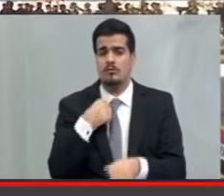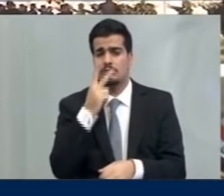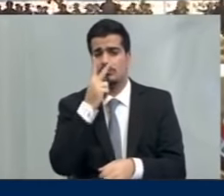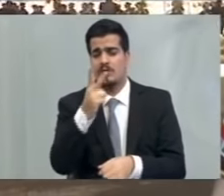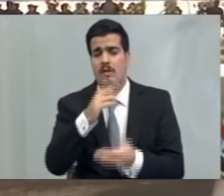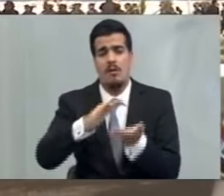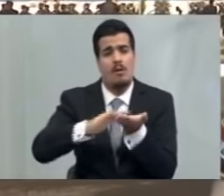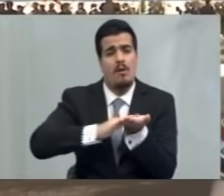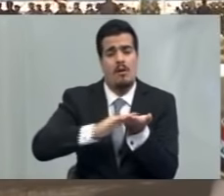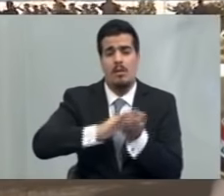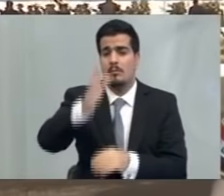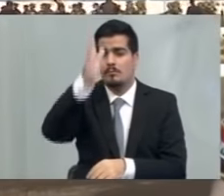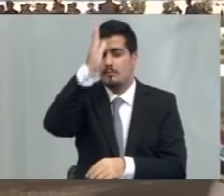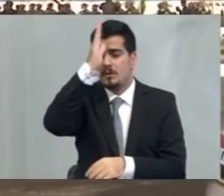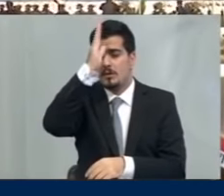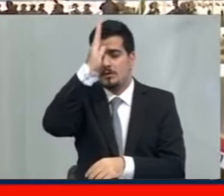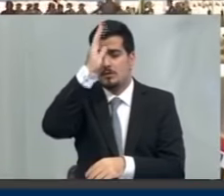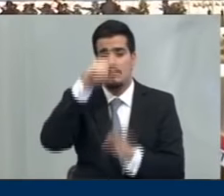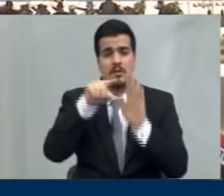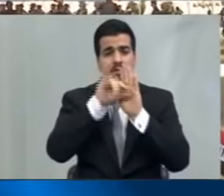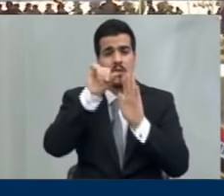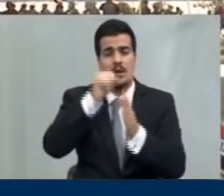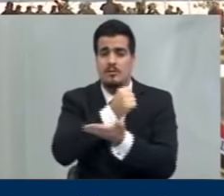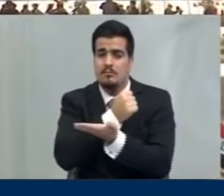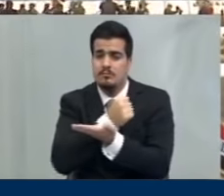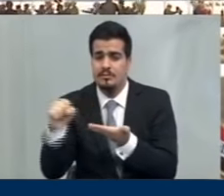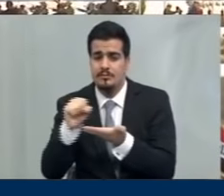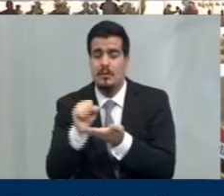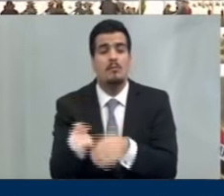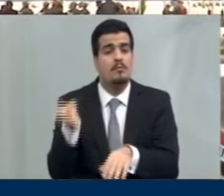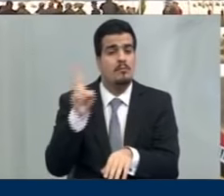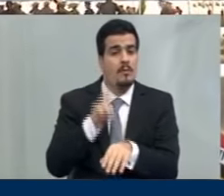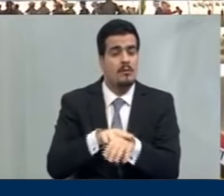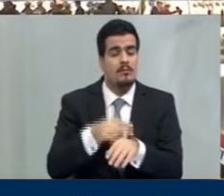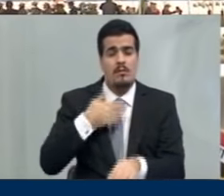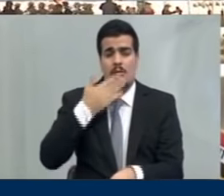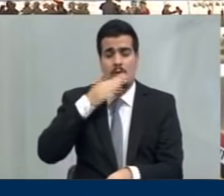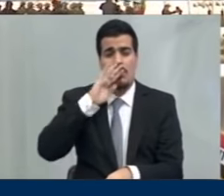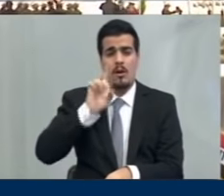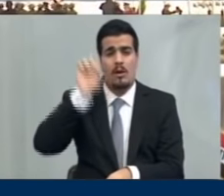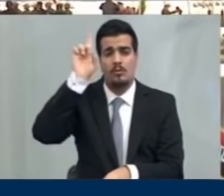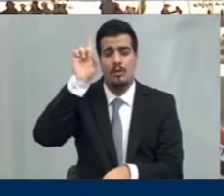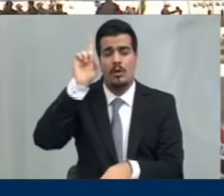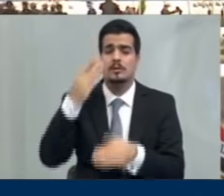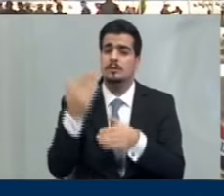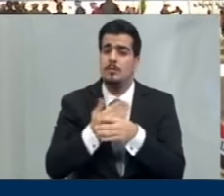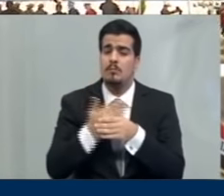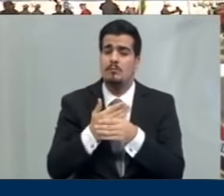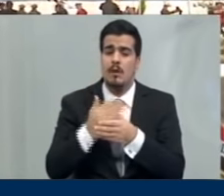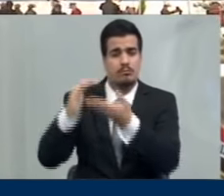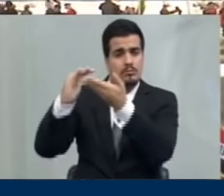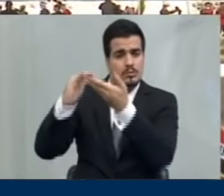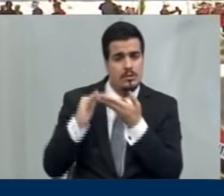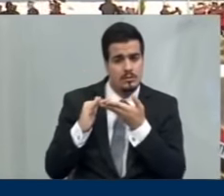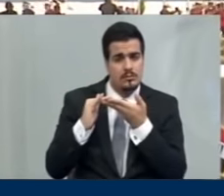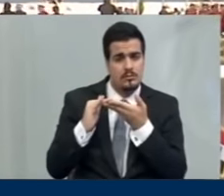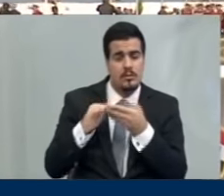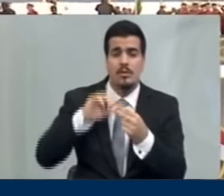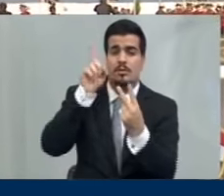مناطق العراق من عناصر داعش الإرهابي. أولا نحمد الله ونشكره على هذا التوفيق،